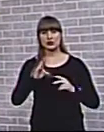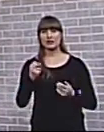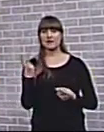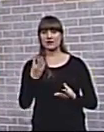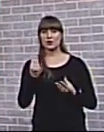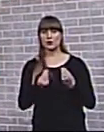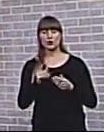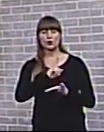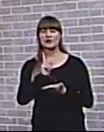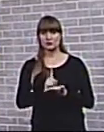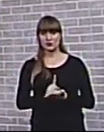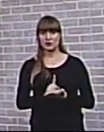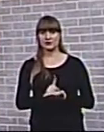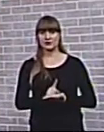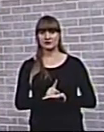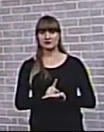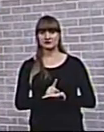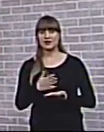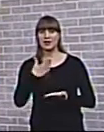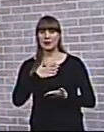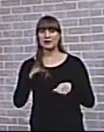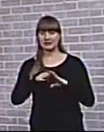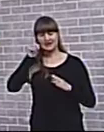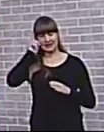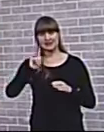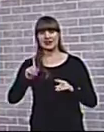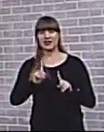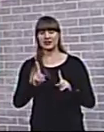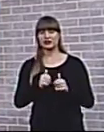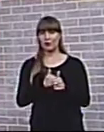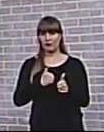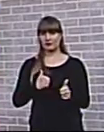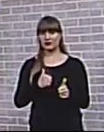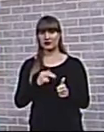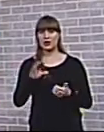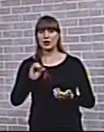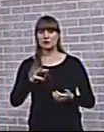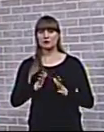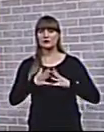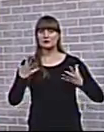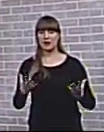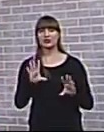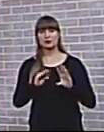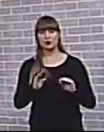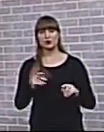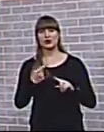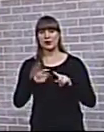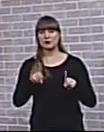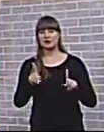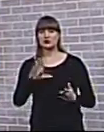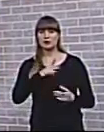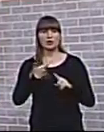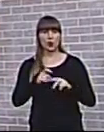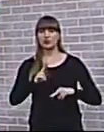игру, безусловно. Мы так и знали, что мы вырвем, причем с большим счетом, потому что мы были